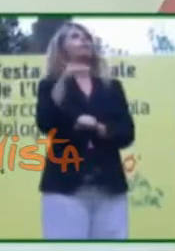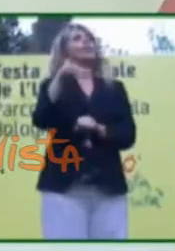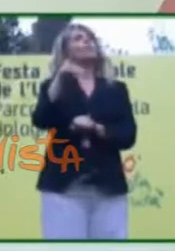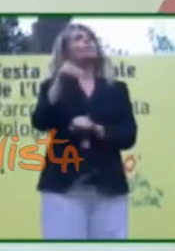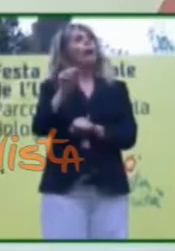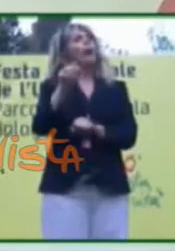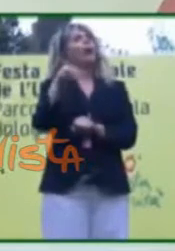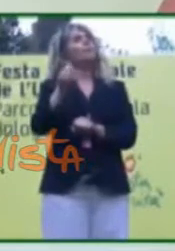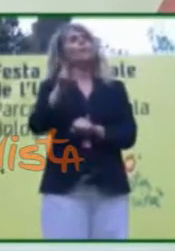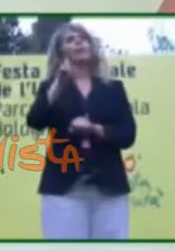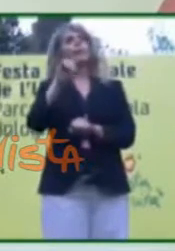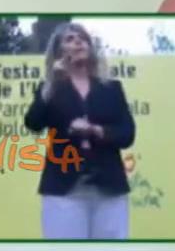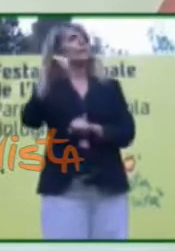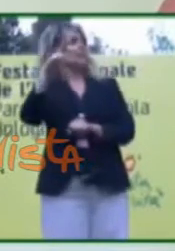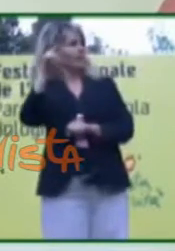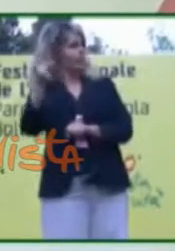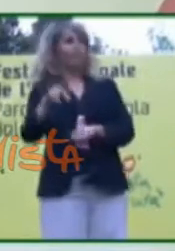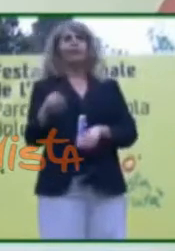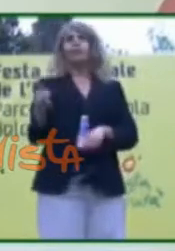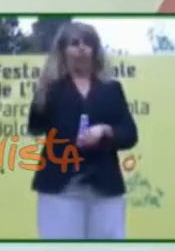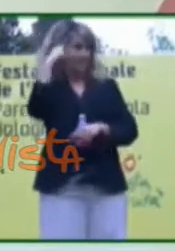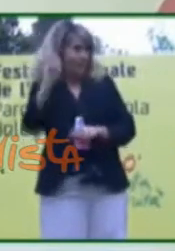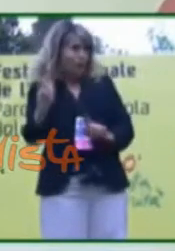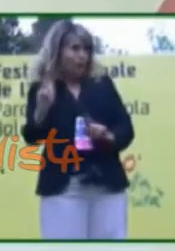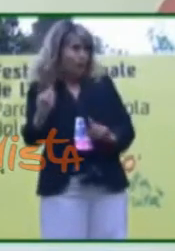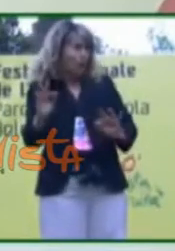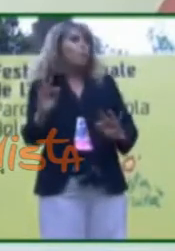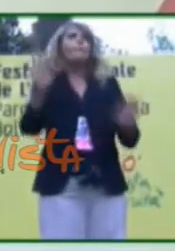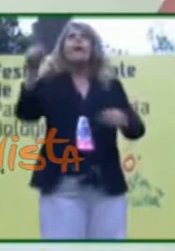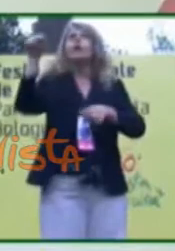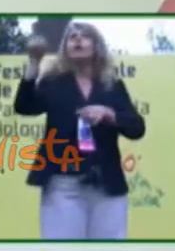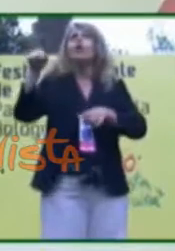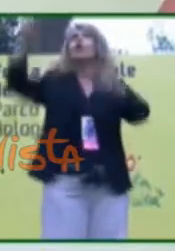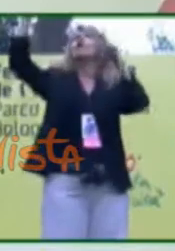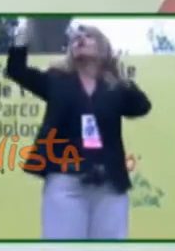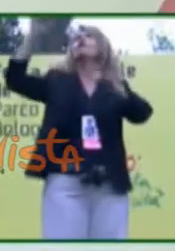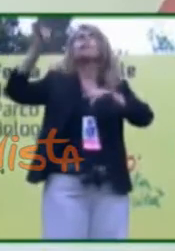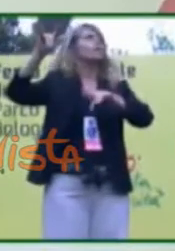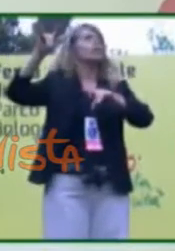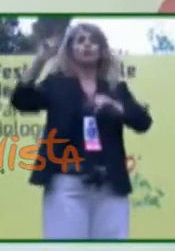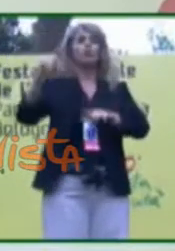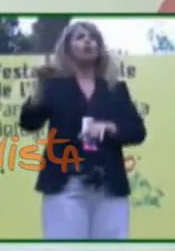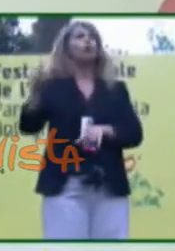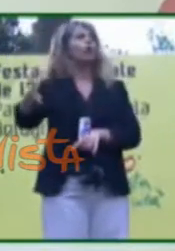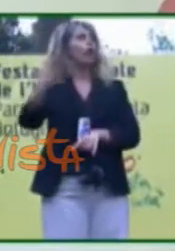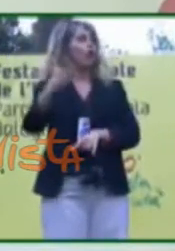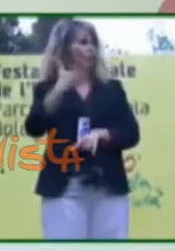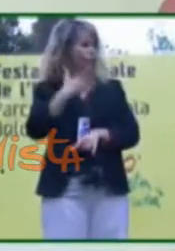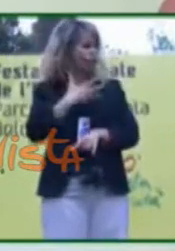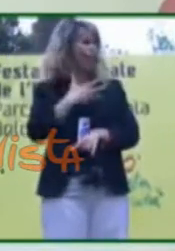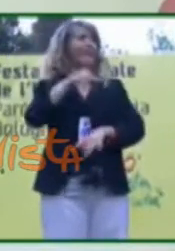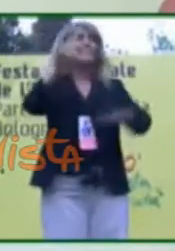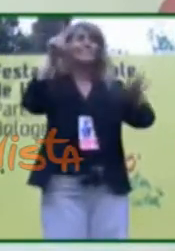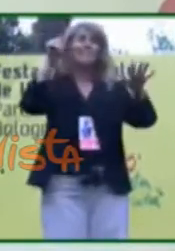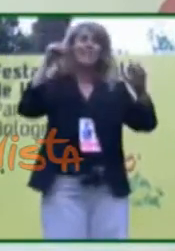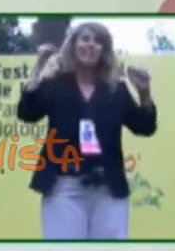chissà chi sceso dal cielo Ma essendo animato dalla forza di 70 anni di valori ed essendo